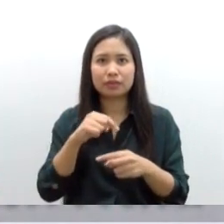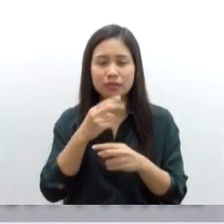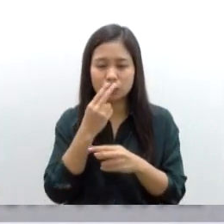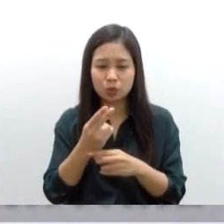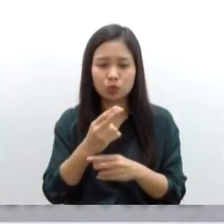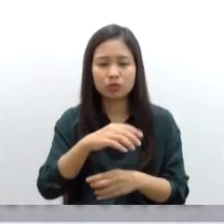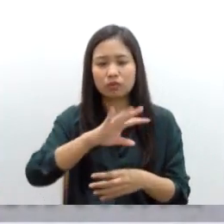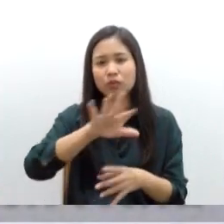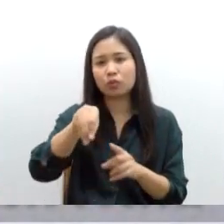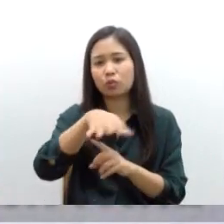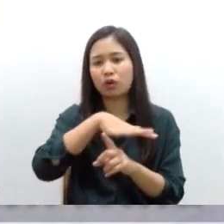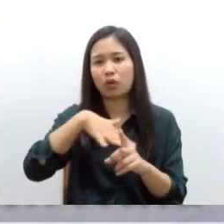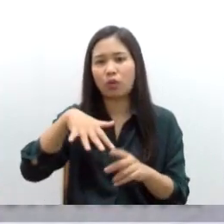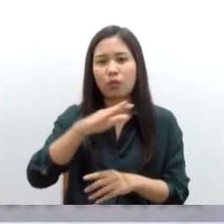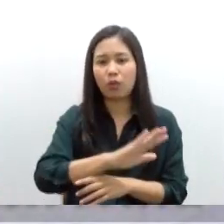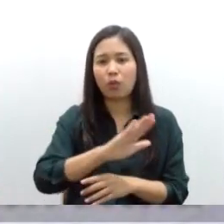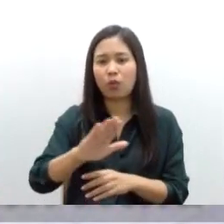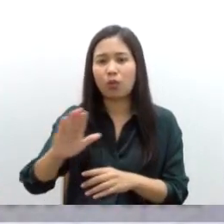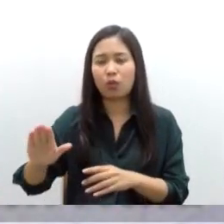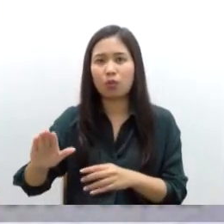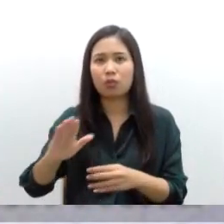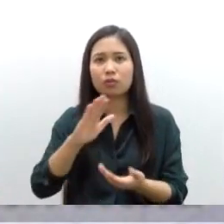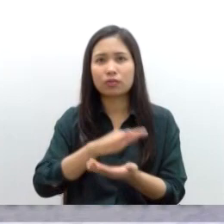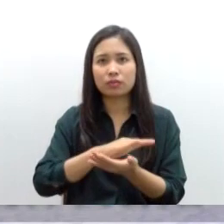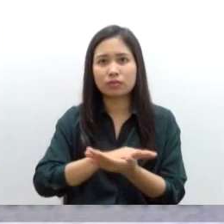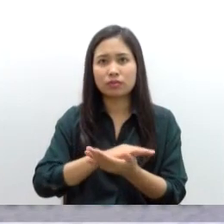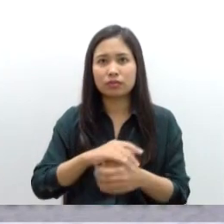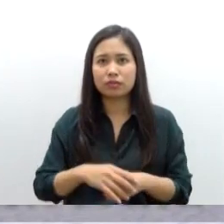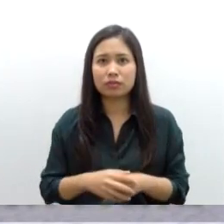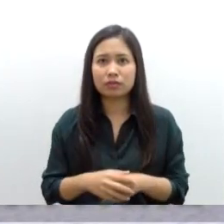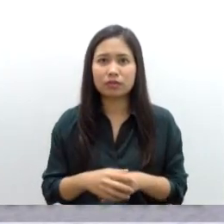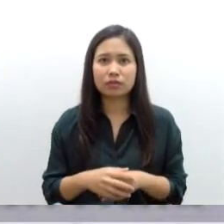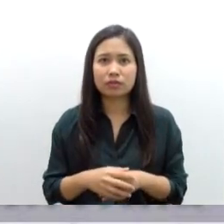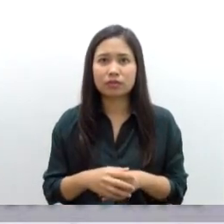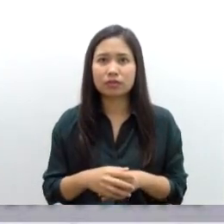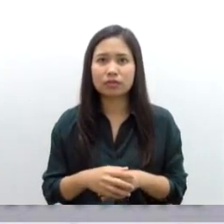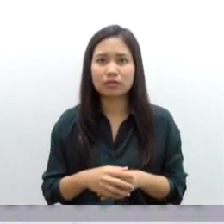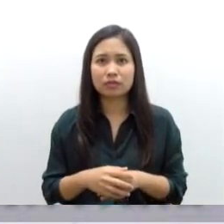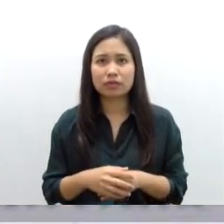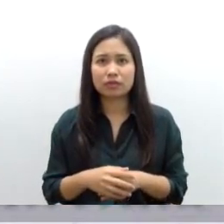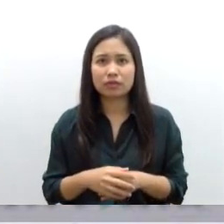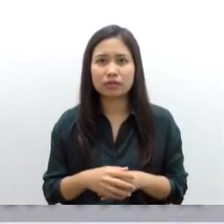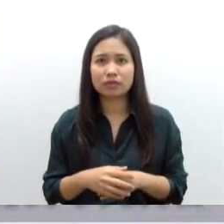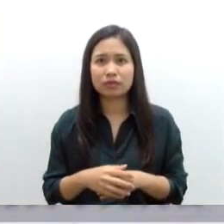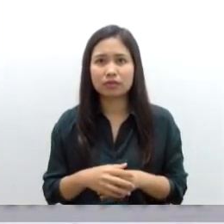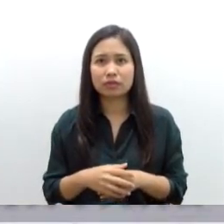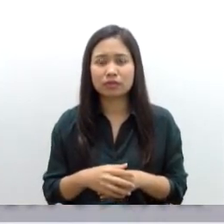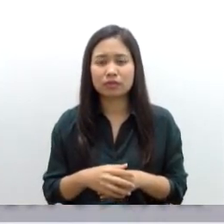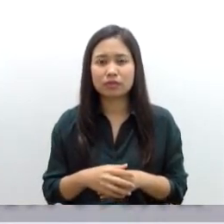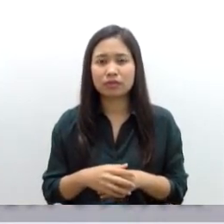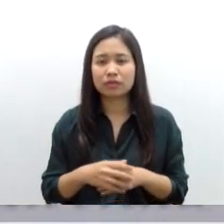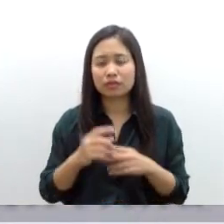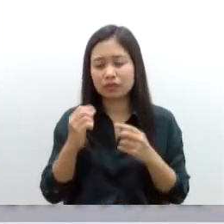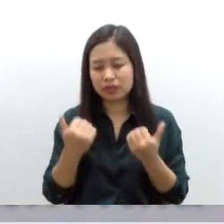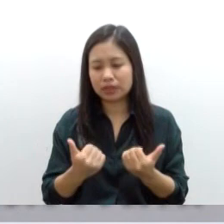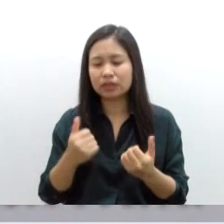Teams หรือของท่านอนุชาติใช้ Zoom ก็ไม่ได้เป็นข้อจำกัดอันนี้เป็น